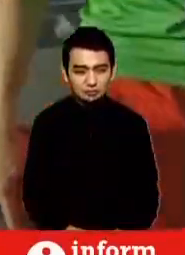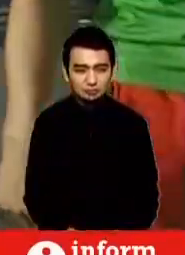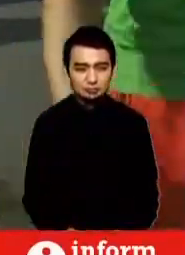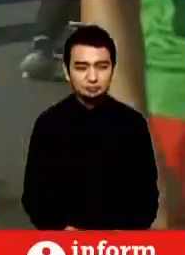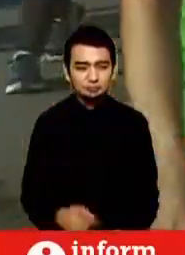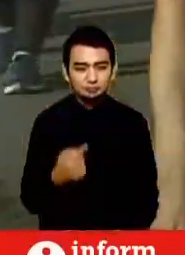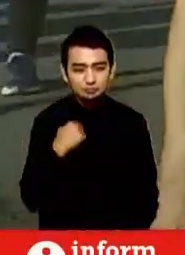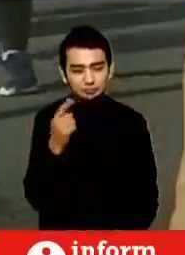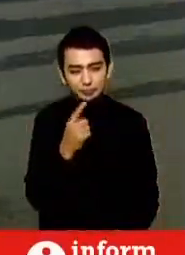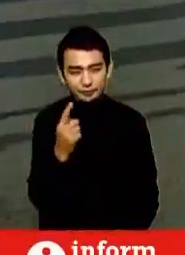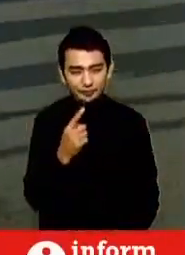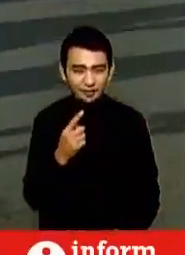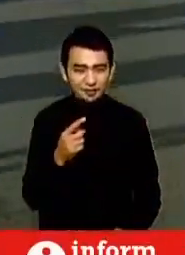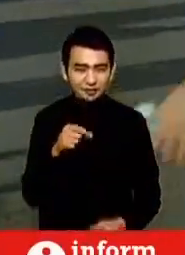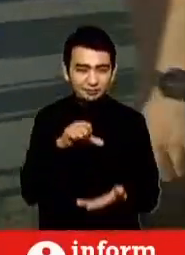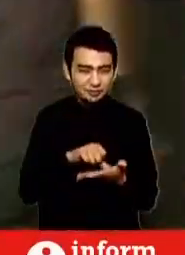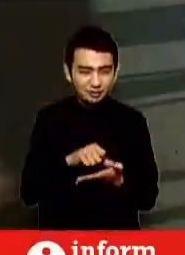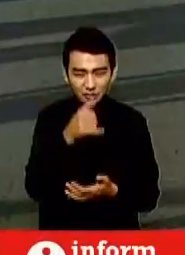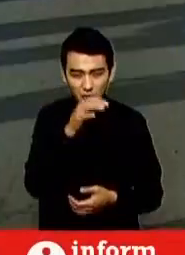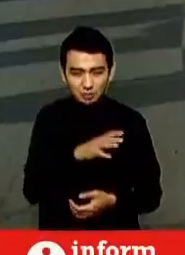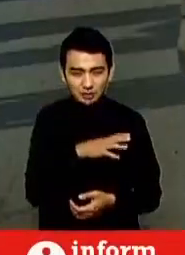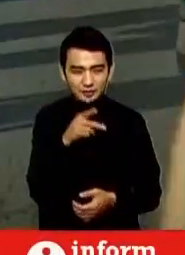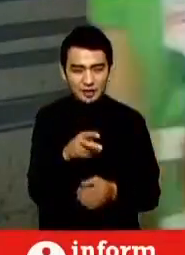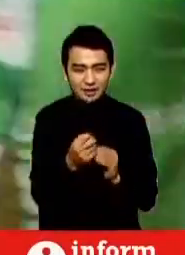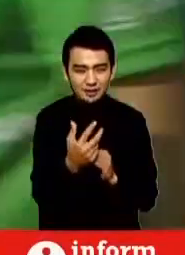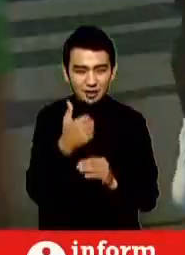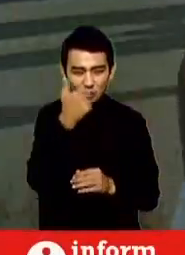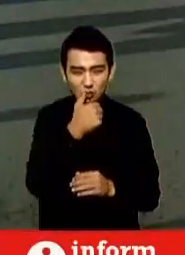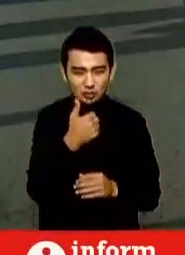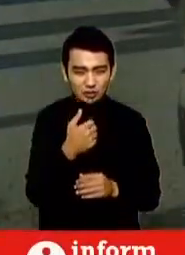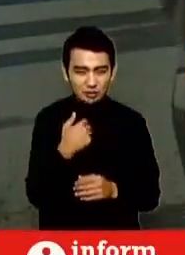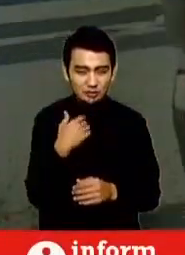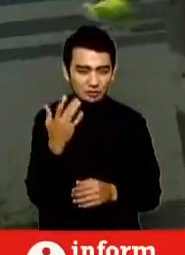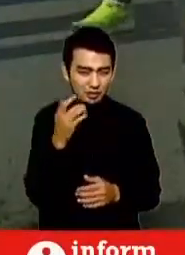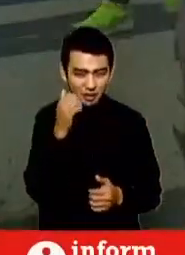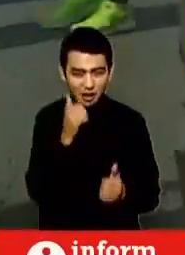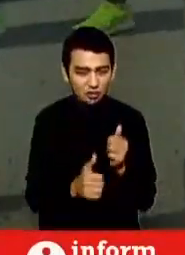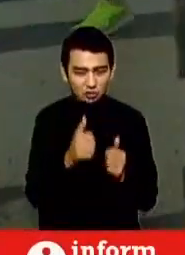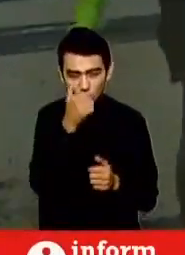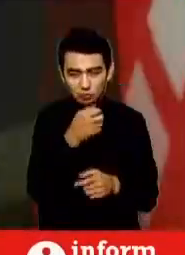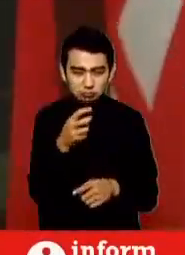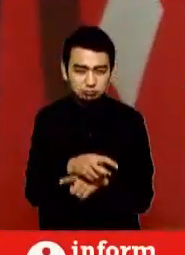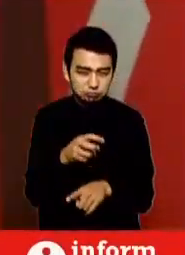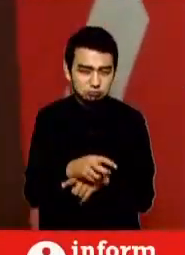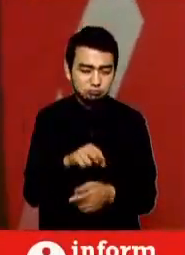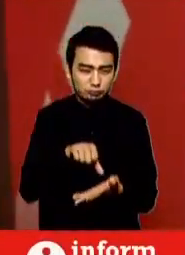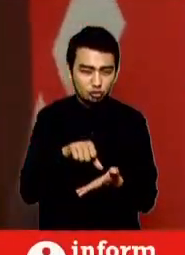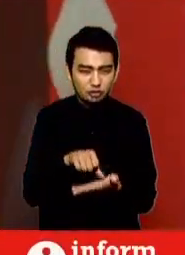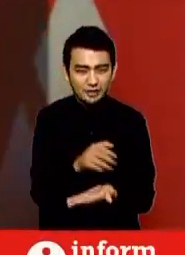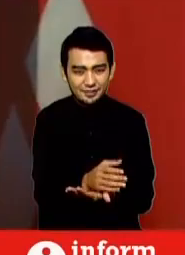принять участие, так как болел. А с 2013 года систематично каждый год принимаю участие.